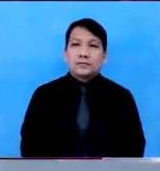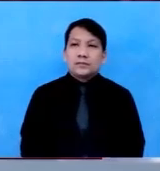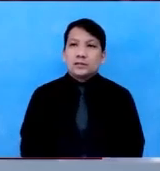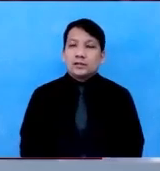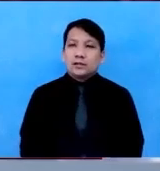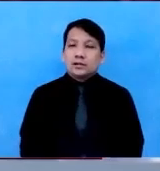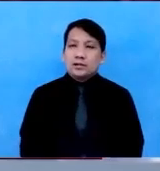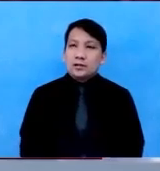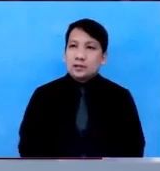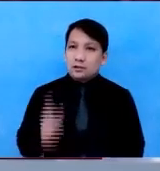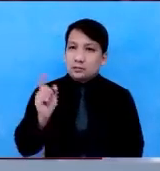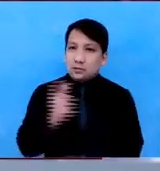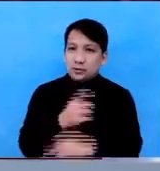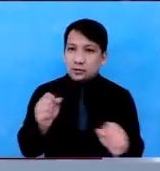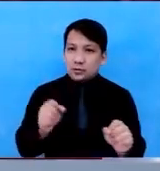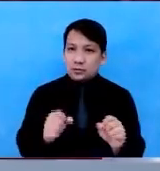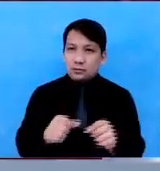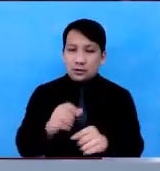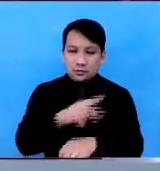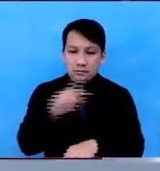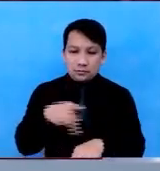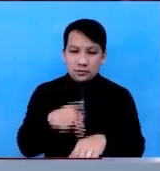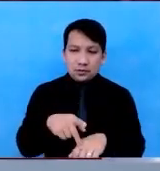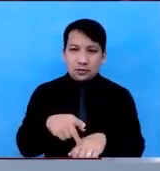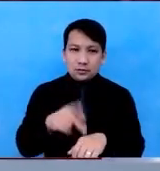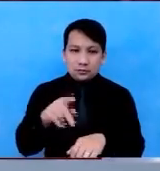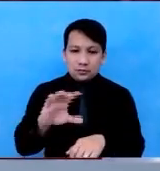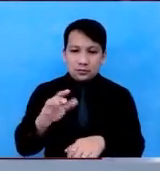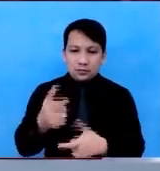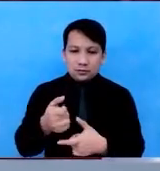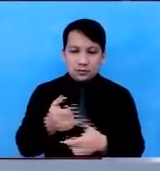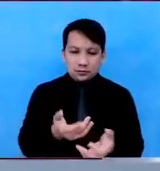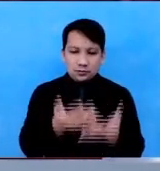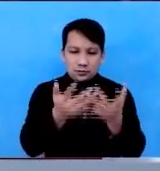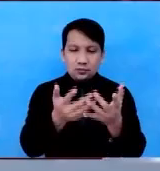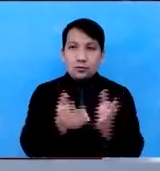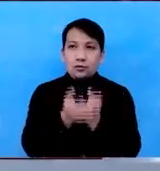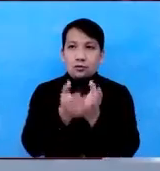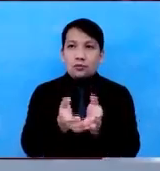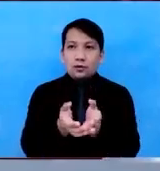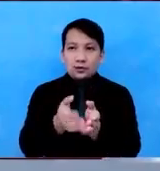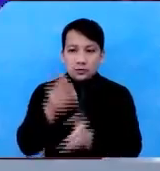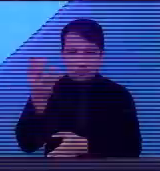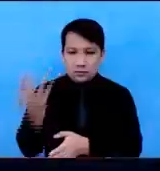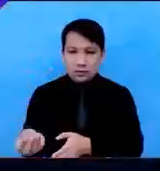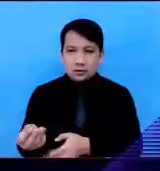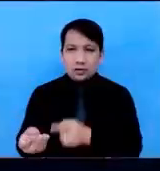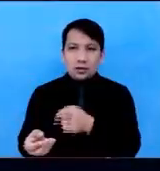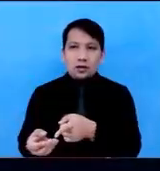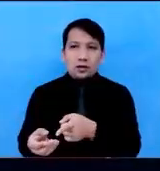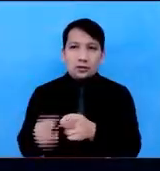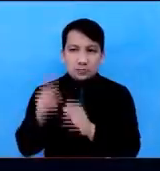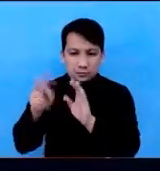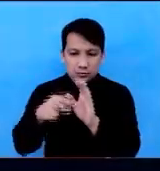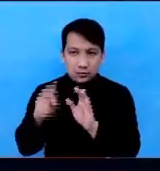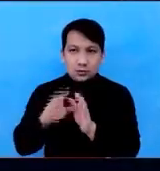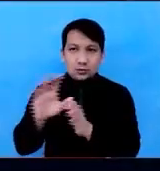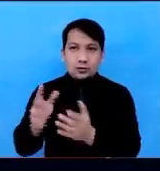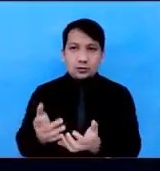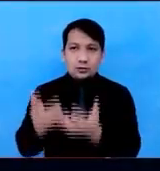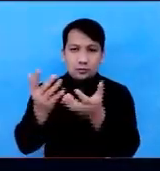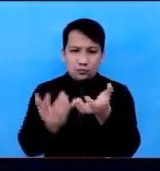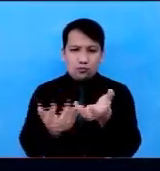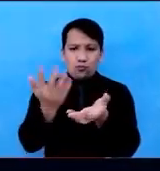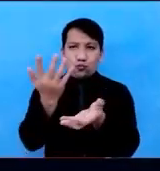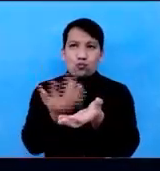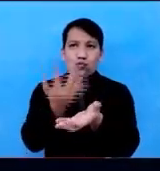Nasagip ng Philippine Coast Guard ang lahat ng pasahero at crew mula sa nasunog na barko sa Batangas. Sa video ng Coast Guard, nakikita ang